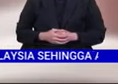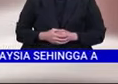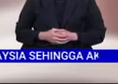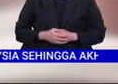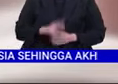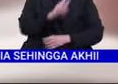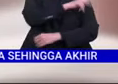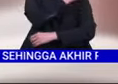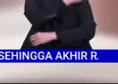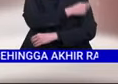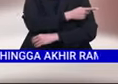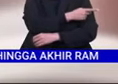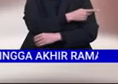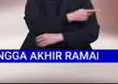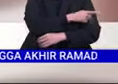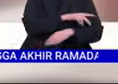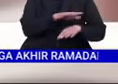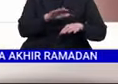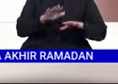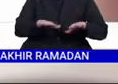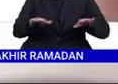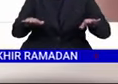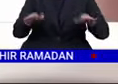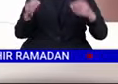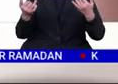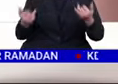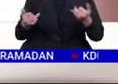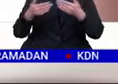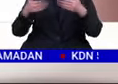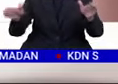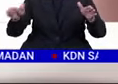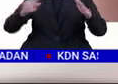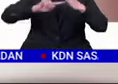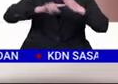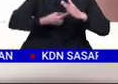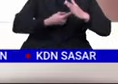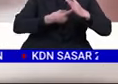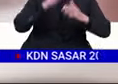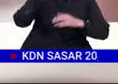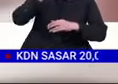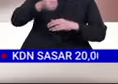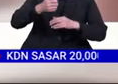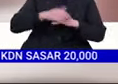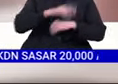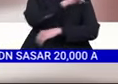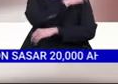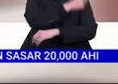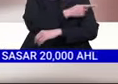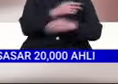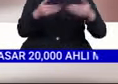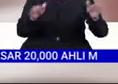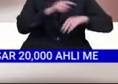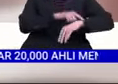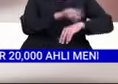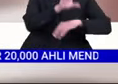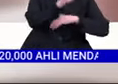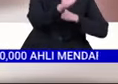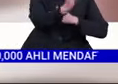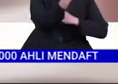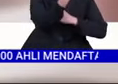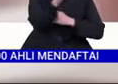klinik pakar pediatrik di bangunan cozy Square akan mulai beroperasi esok klinik tersebut dibuka bermula pukul